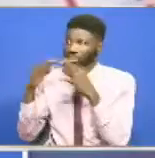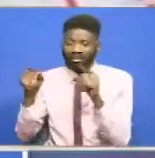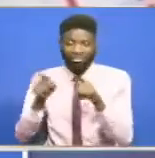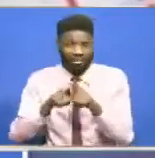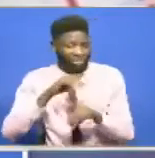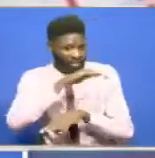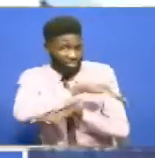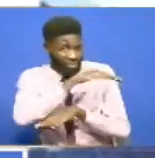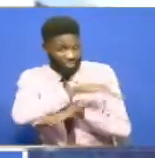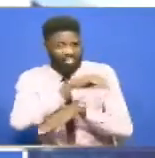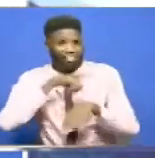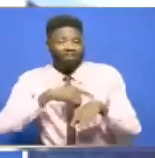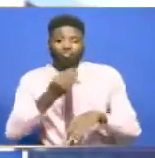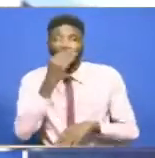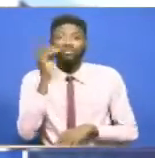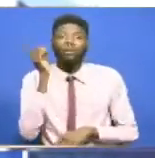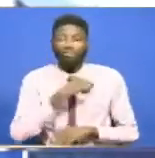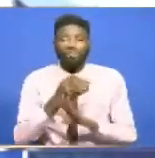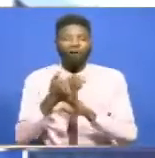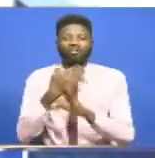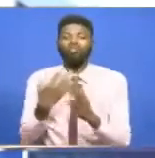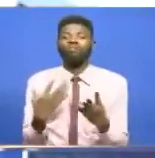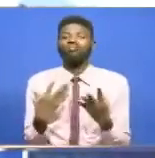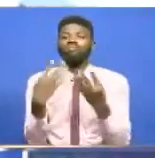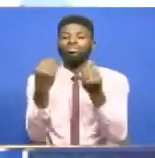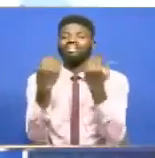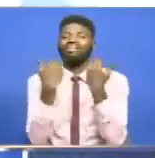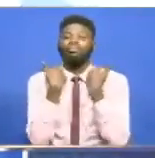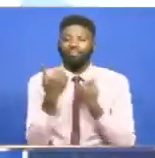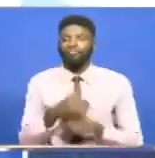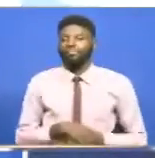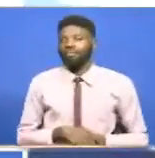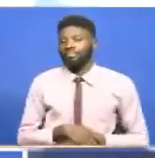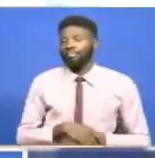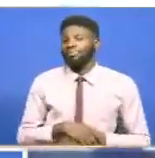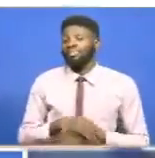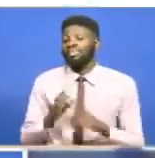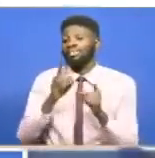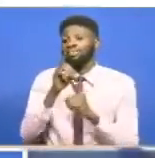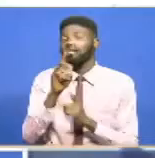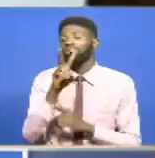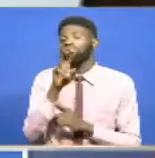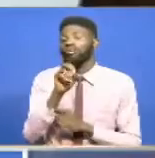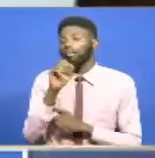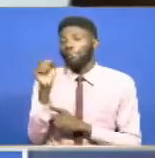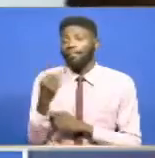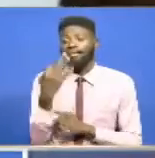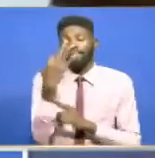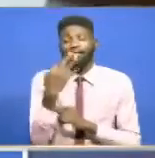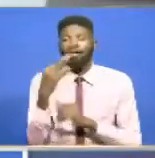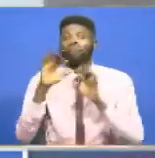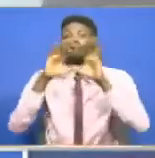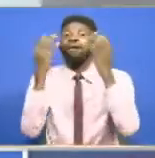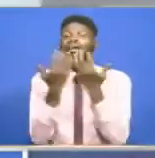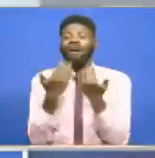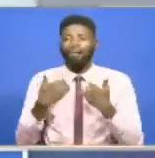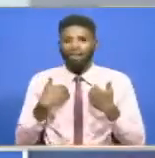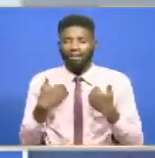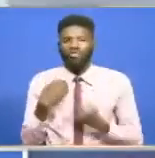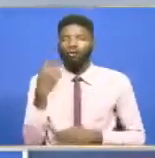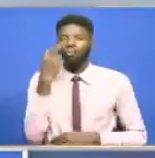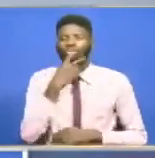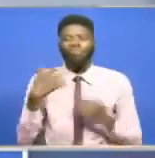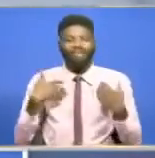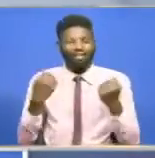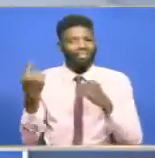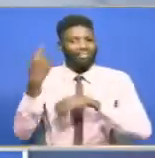dinner before you go to sleep. Kila mwaka tarehe 20 mwezi Machi ulimwengu usherehekea siku ya afya ya mdomo duniani. Kwa